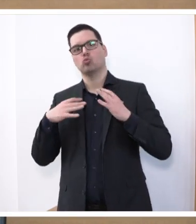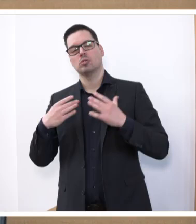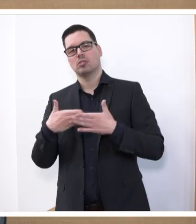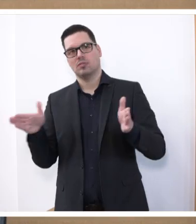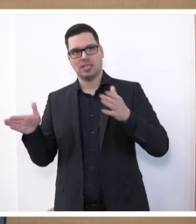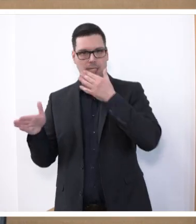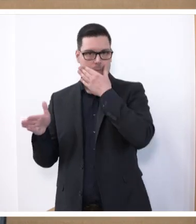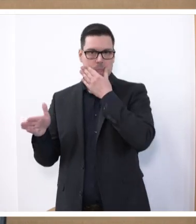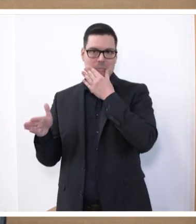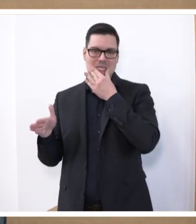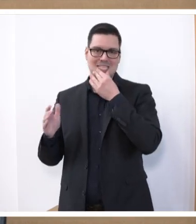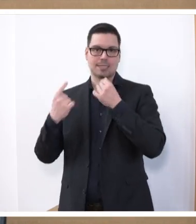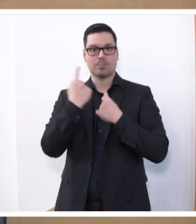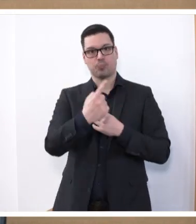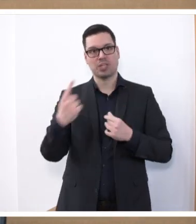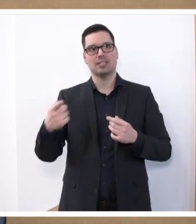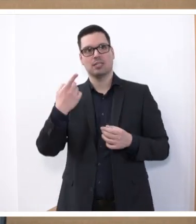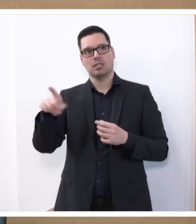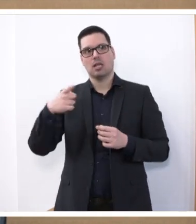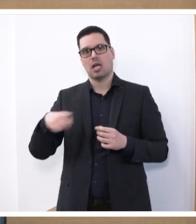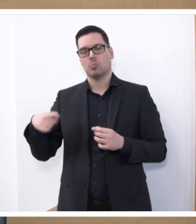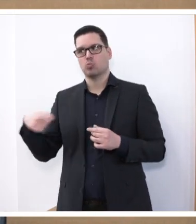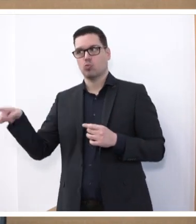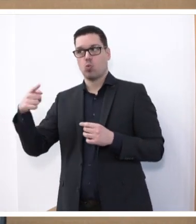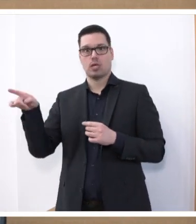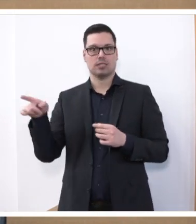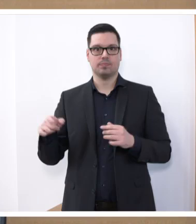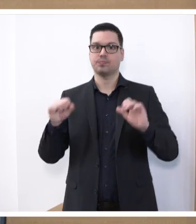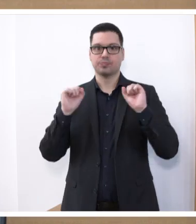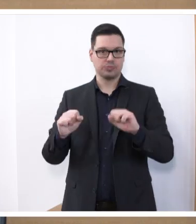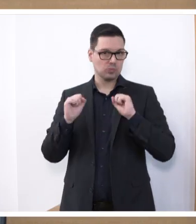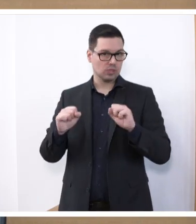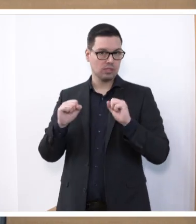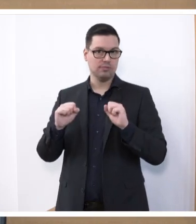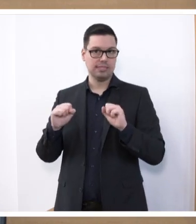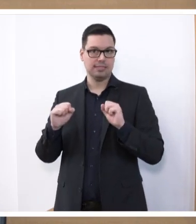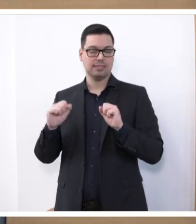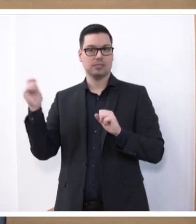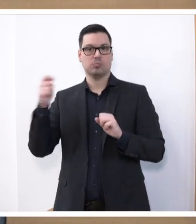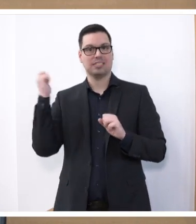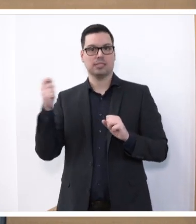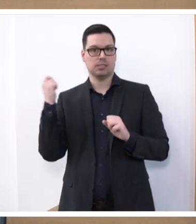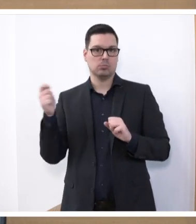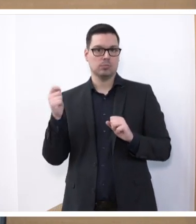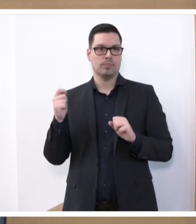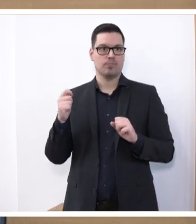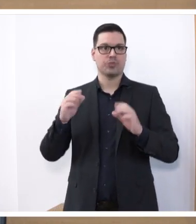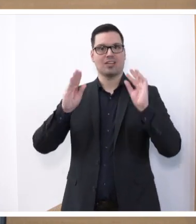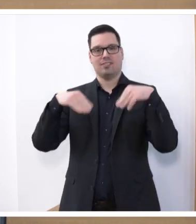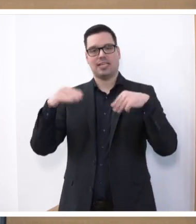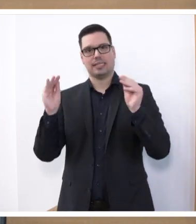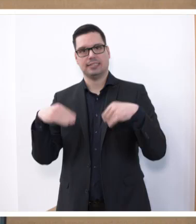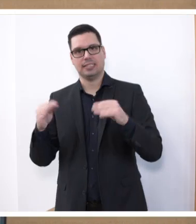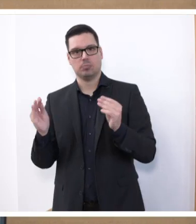muss man schon sagen dass der einzelne Abgeordnete weil wir ja nicht in den festen Parlamentsbetrieb in dieser Zeit eingebunden sind sehr flexibel